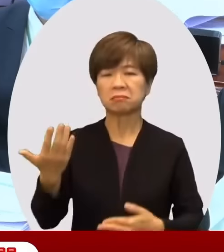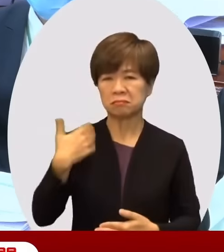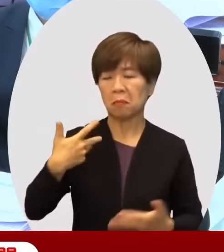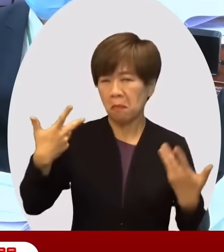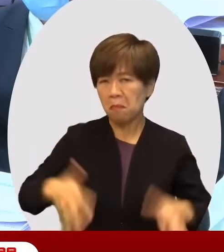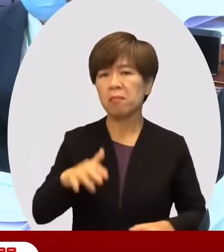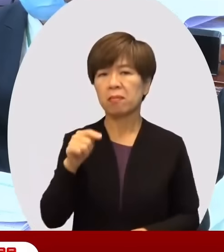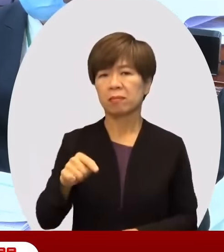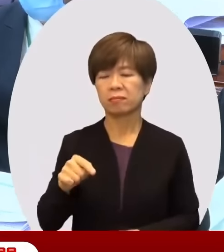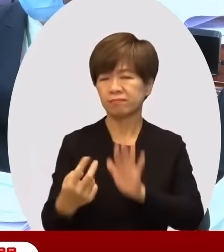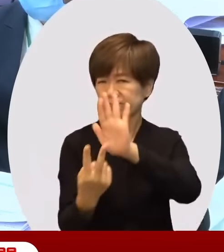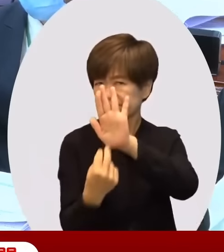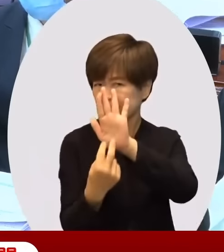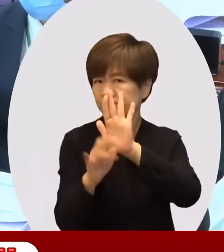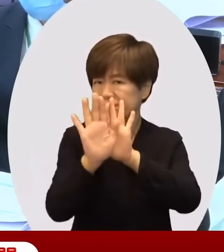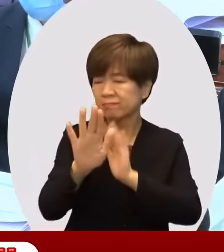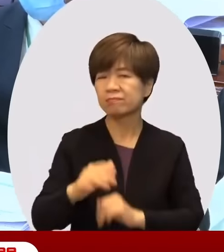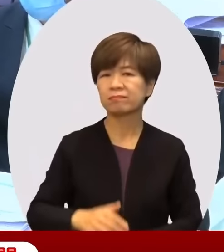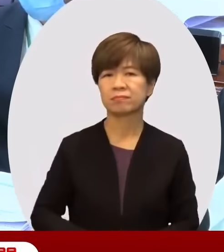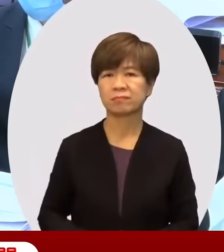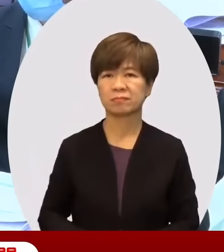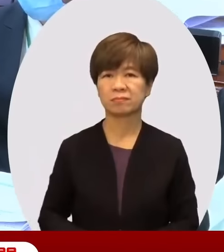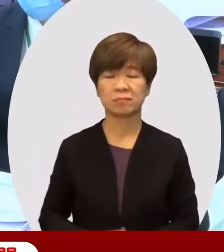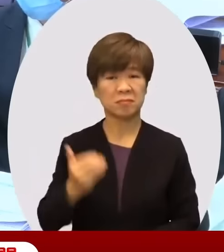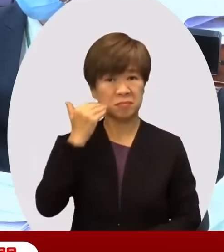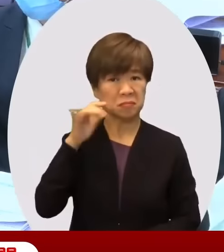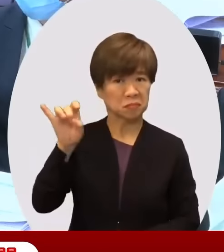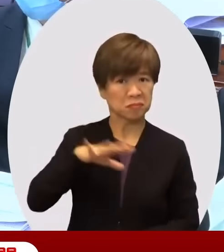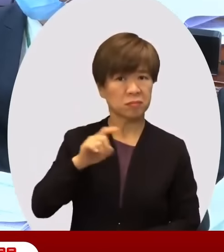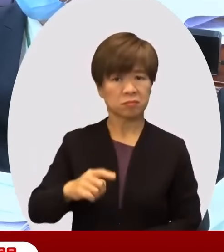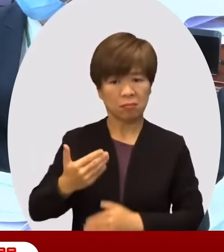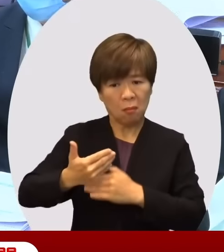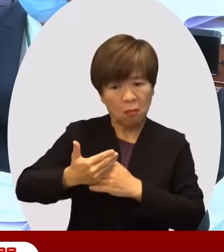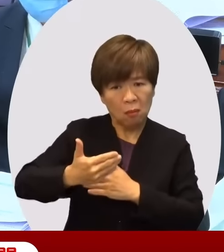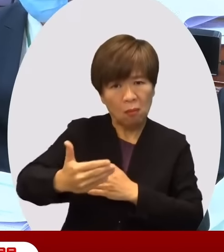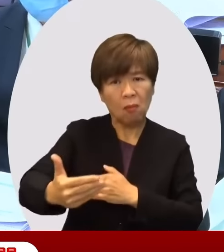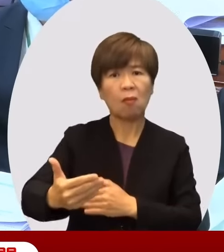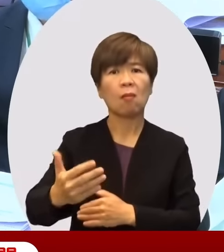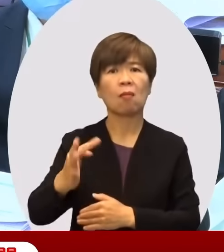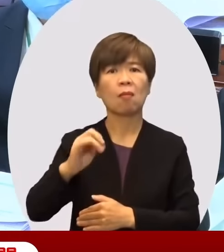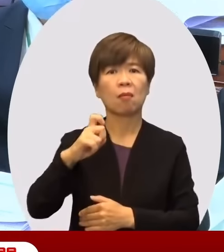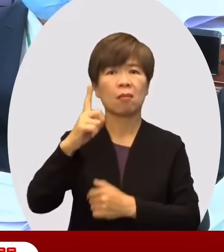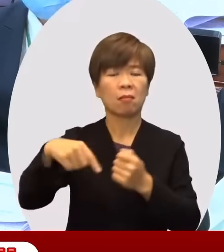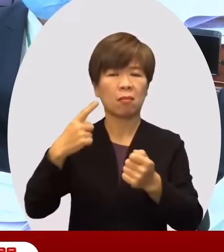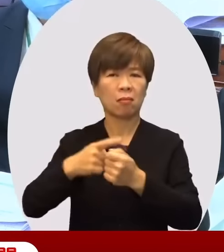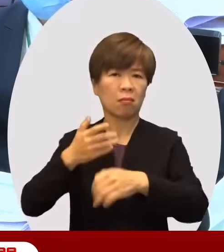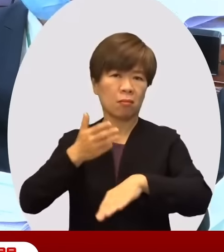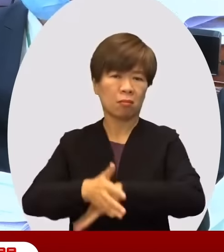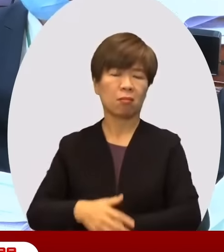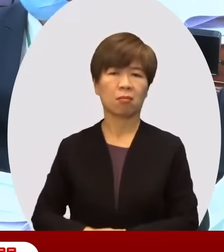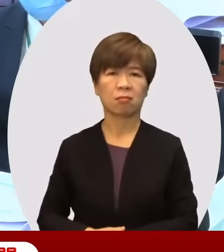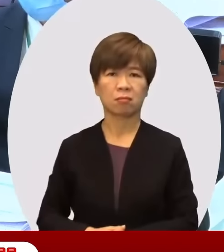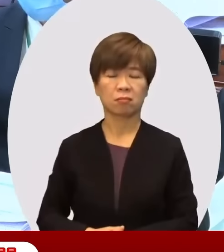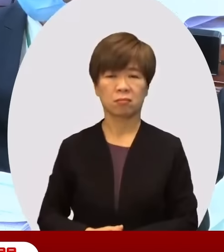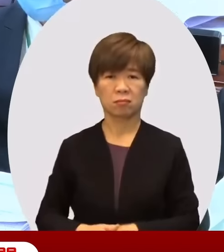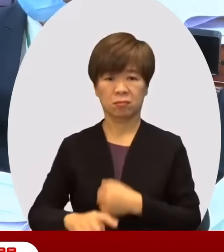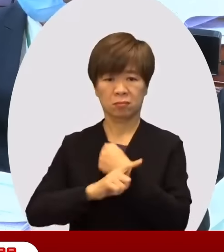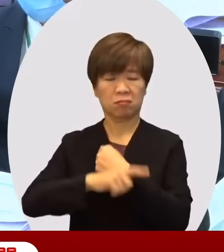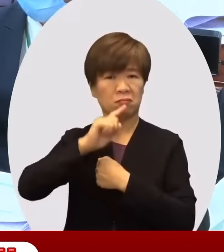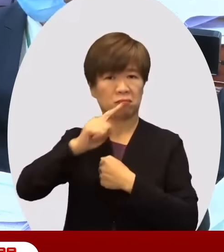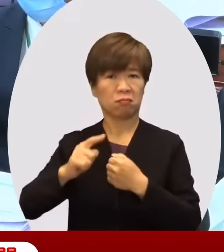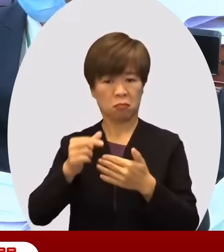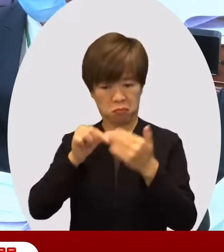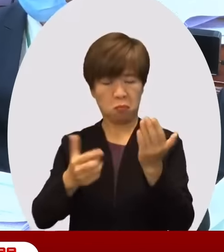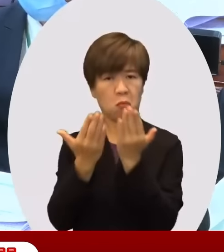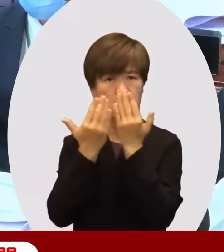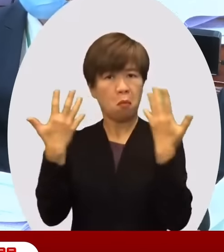最高法院是这样解释的。那这样的解释运作了几十年了以后，让所有念过诉讼法的学生都知道，